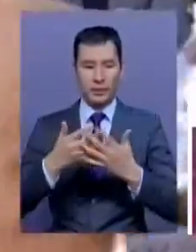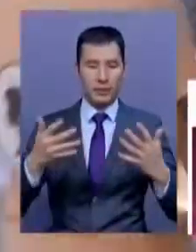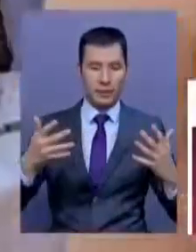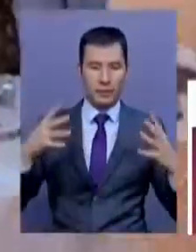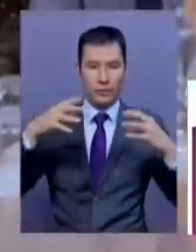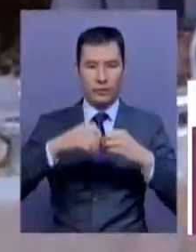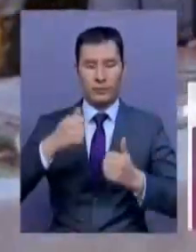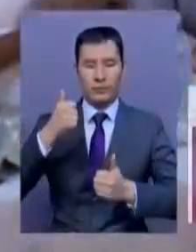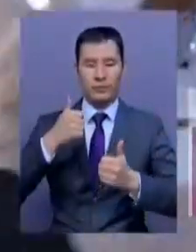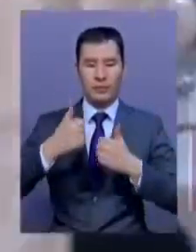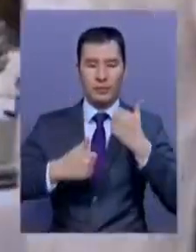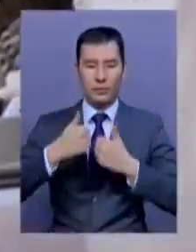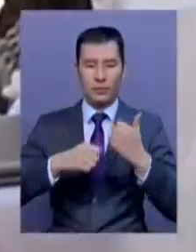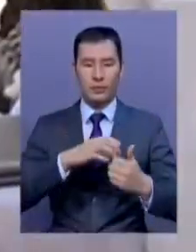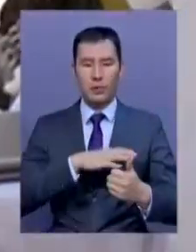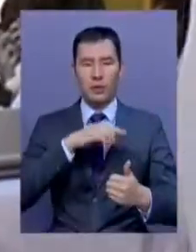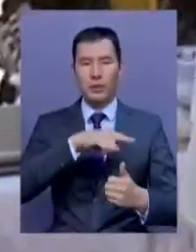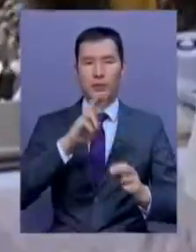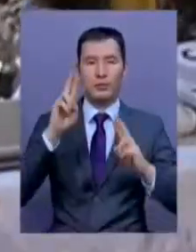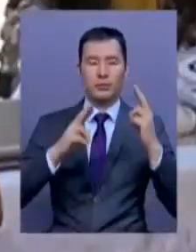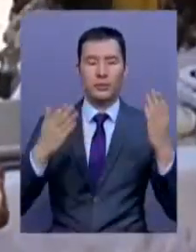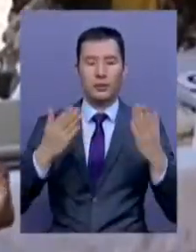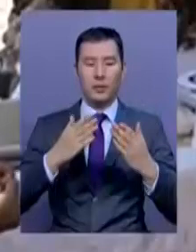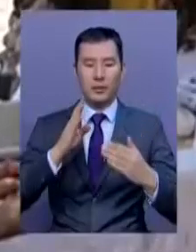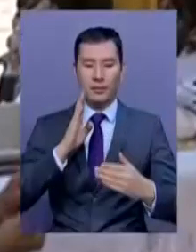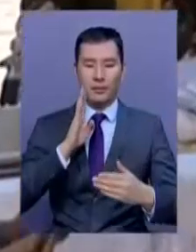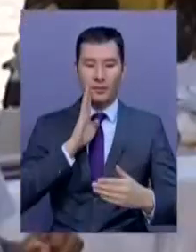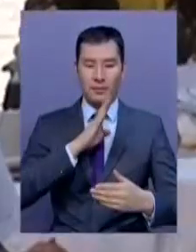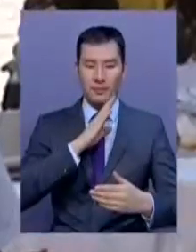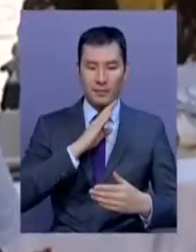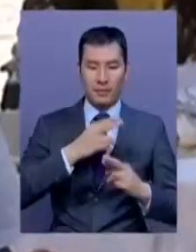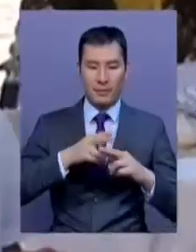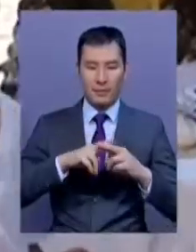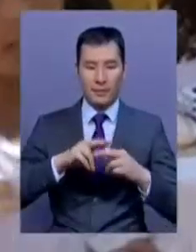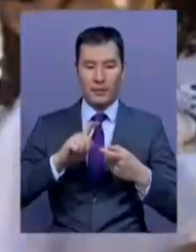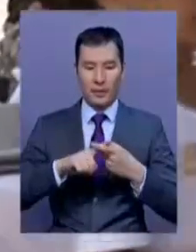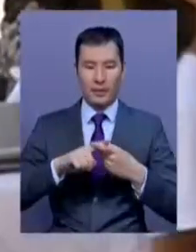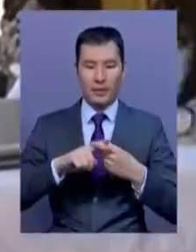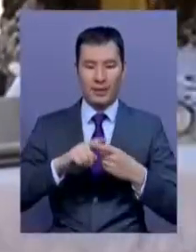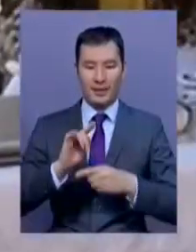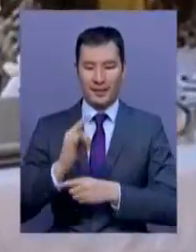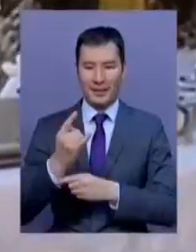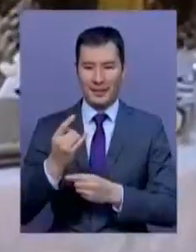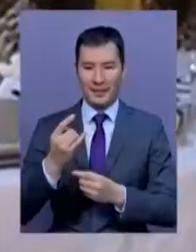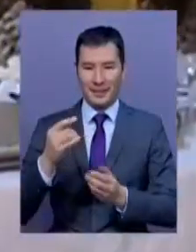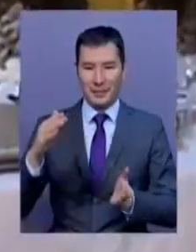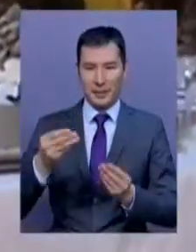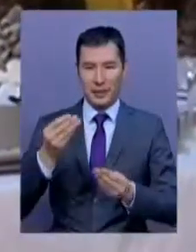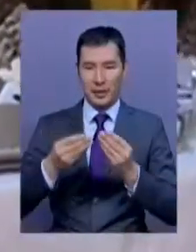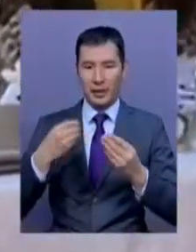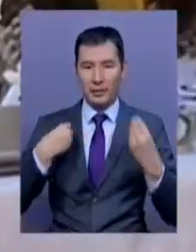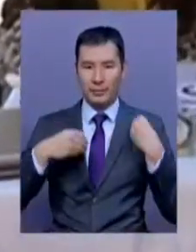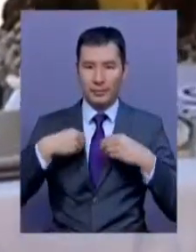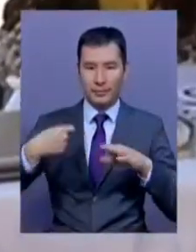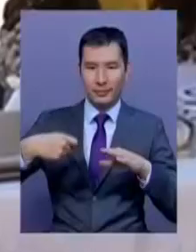ұйымдастыруда. Ал мына сайыстың талабы бойынша аналары қыздарына ойыншық бөбектерді киіндіруге үйретуде. Себебі әрбір жас